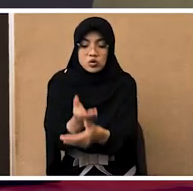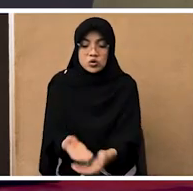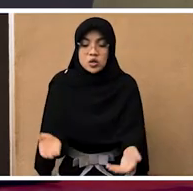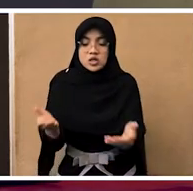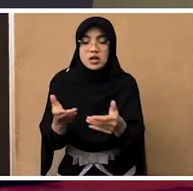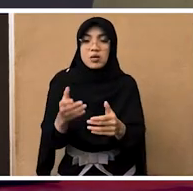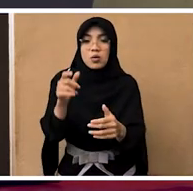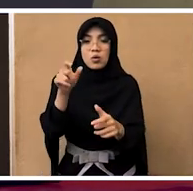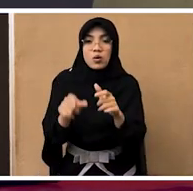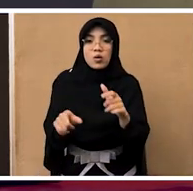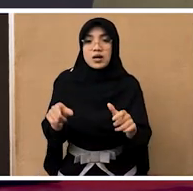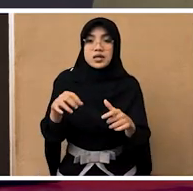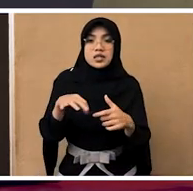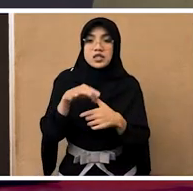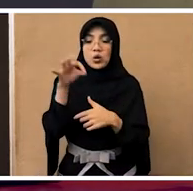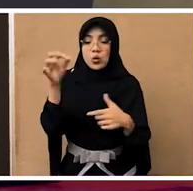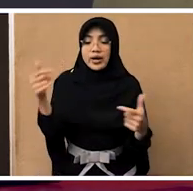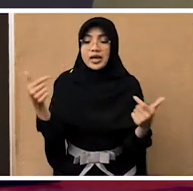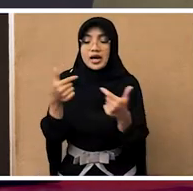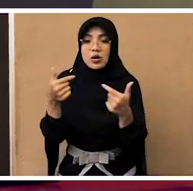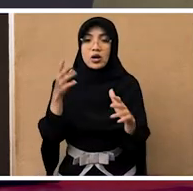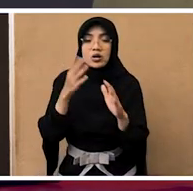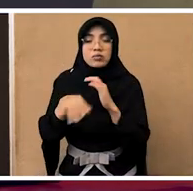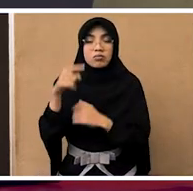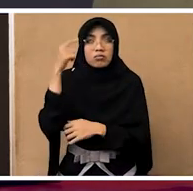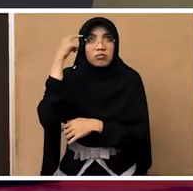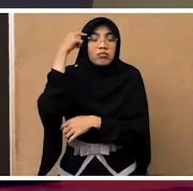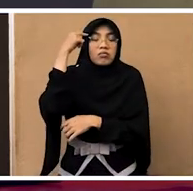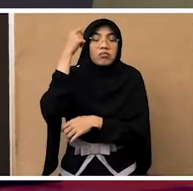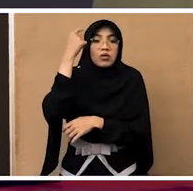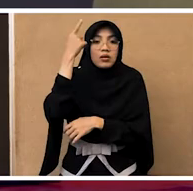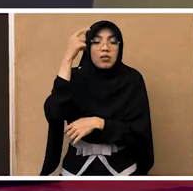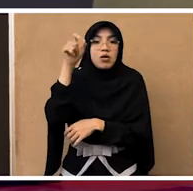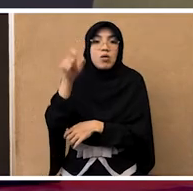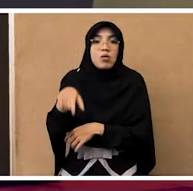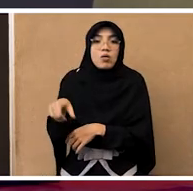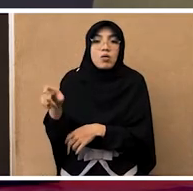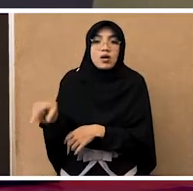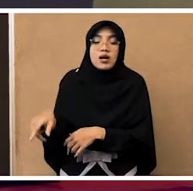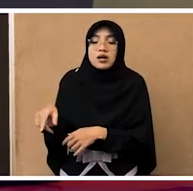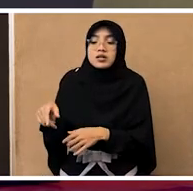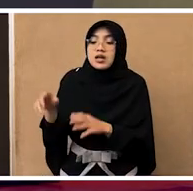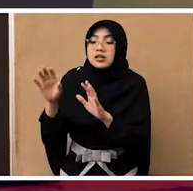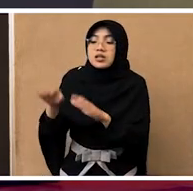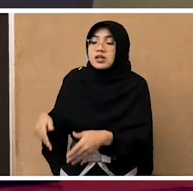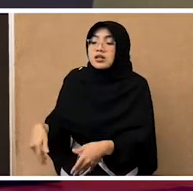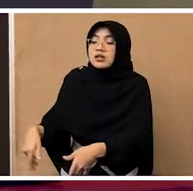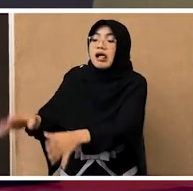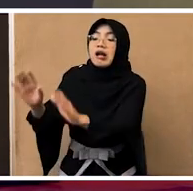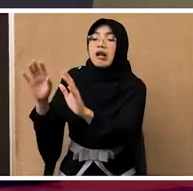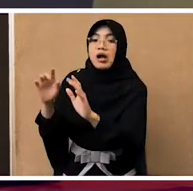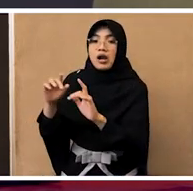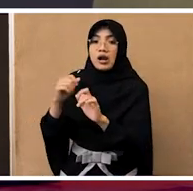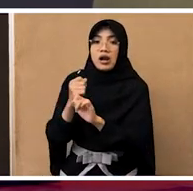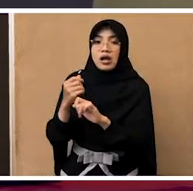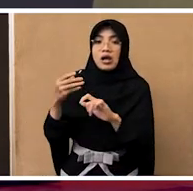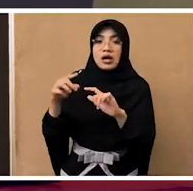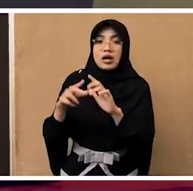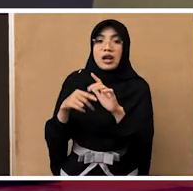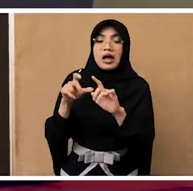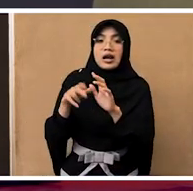orang dengan gangguan kejiwaan langsung asumsinya adalah orang-orang Gelandangan psikotik gitu